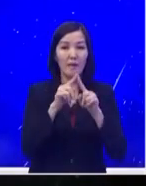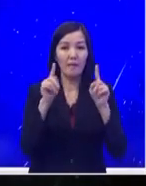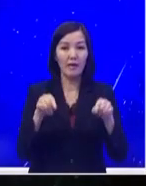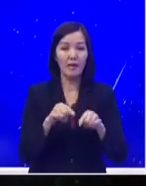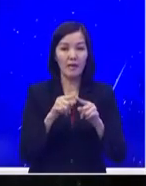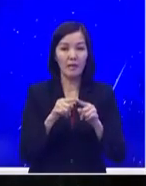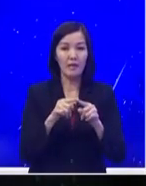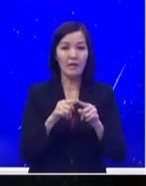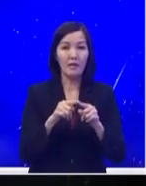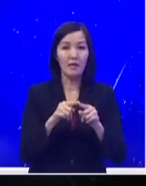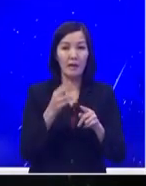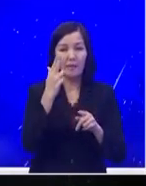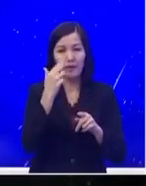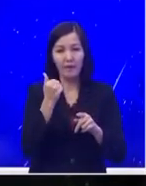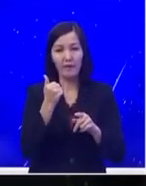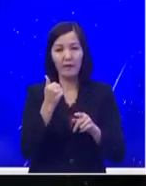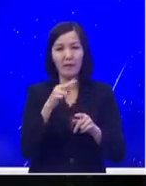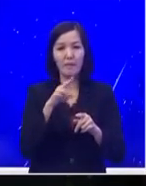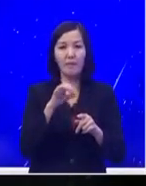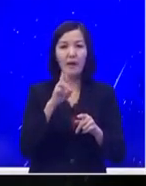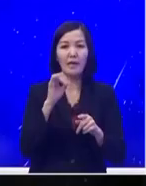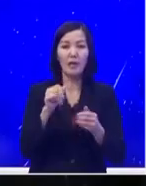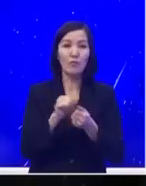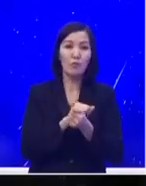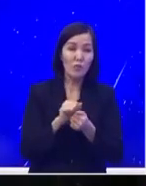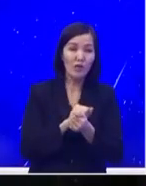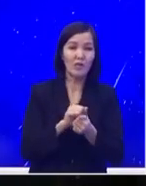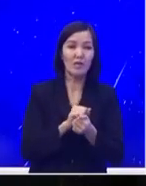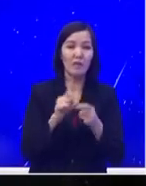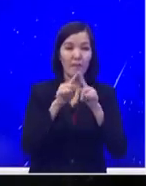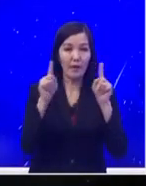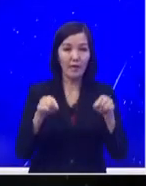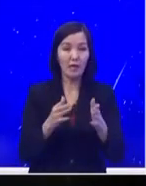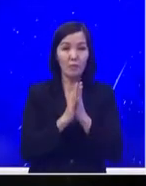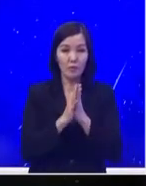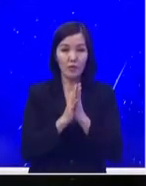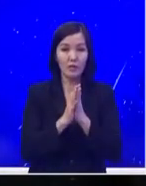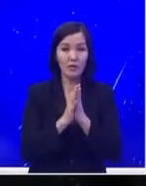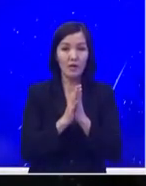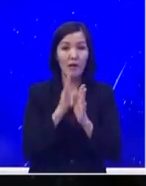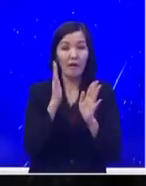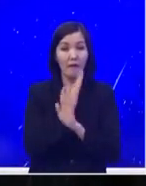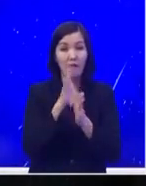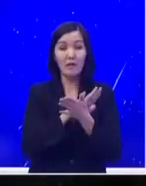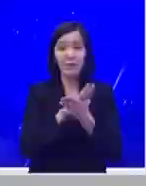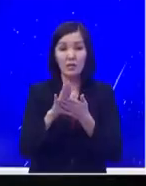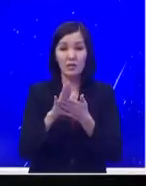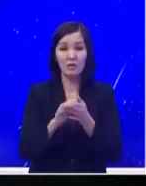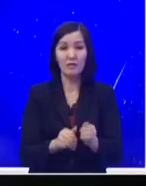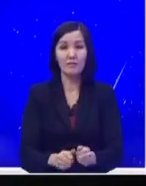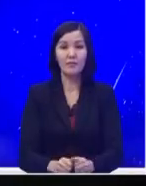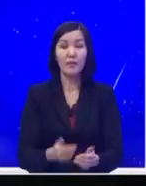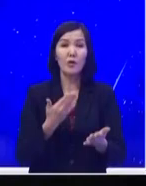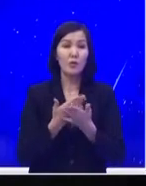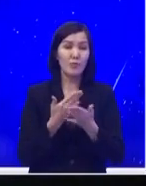привыкли и в основном берут только пакеты, просят бумажные пакеты. Мы еще говорим, что экологически чисто, тут реклама, тут, пожалуйста. Ну,